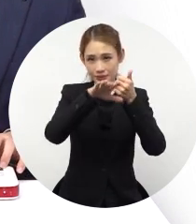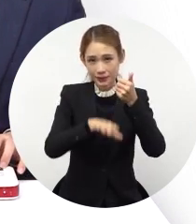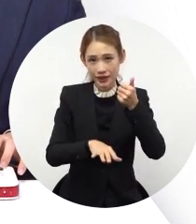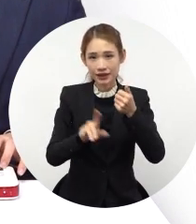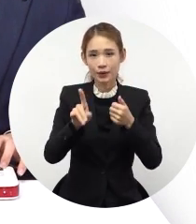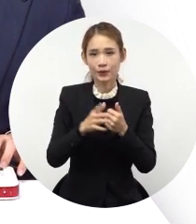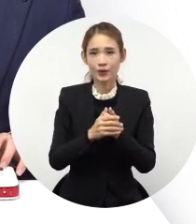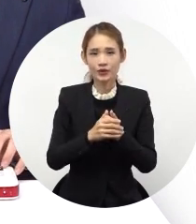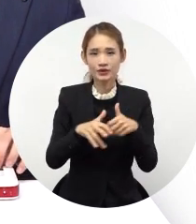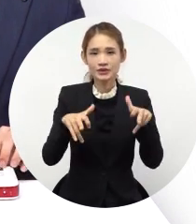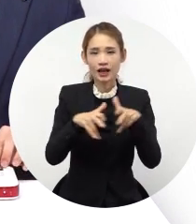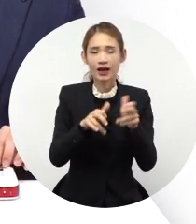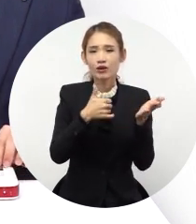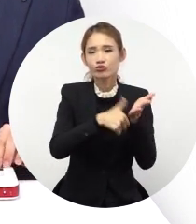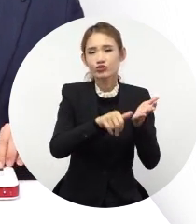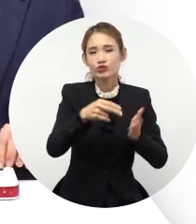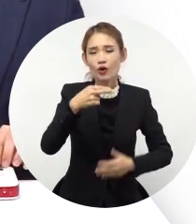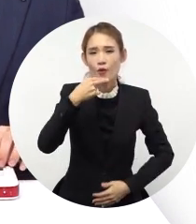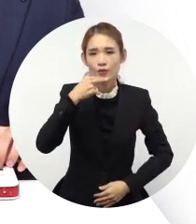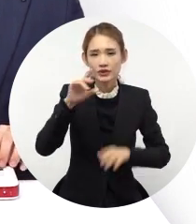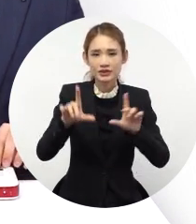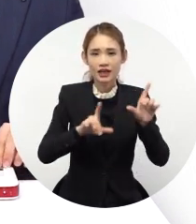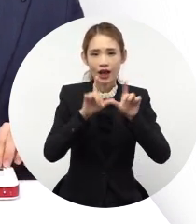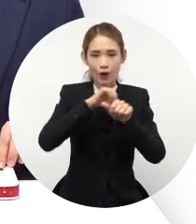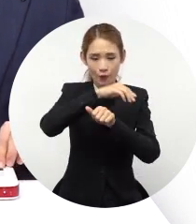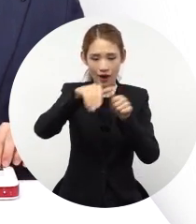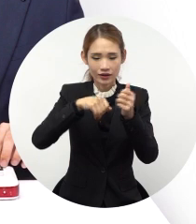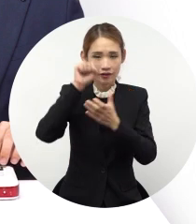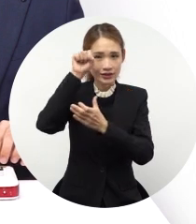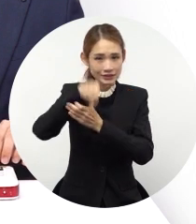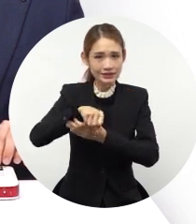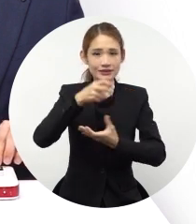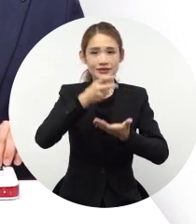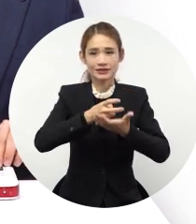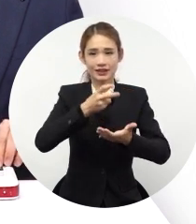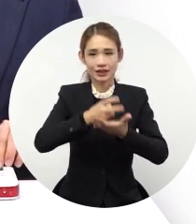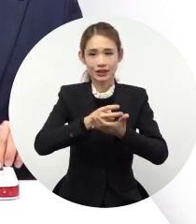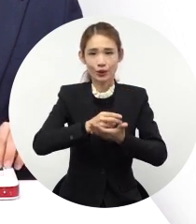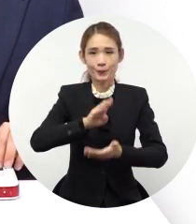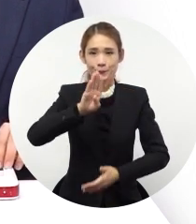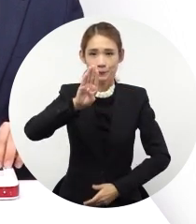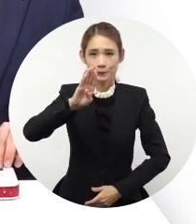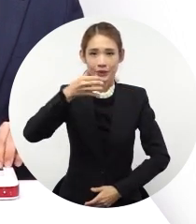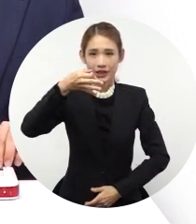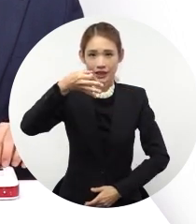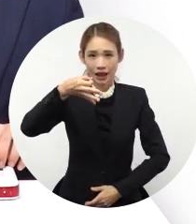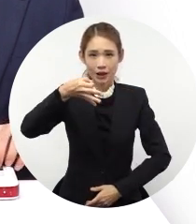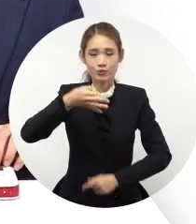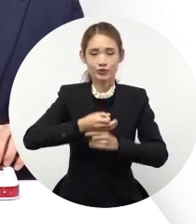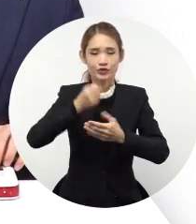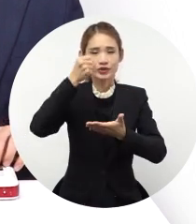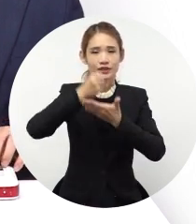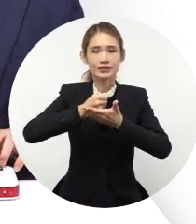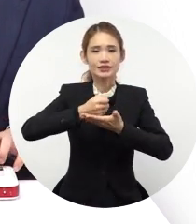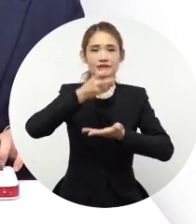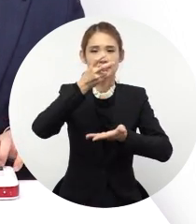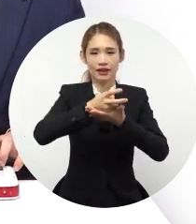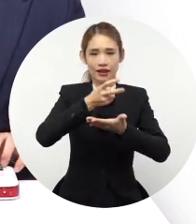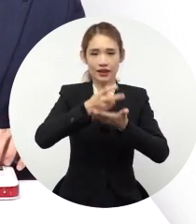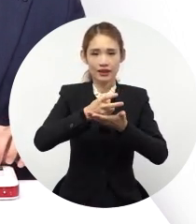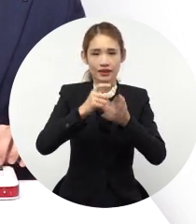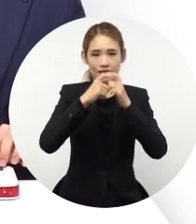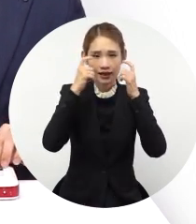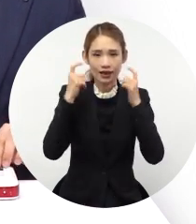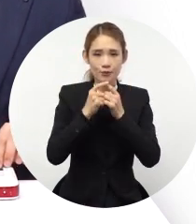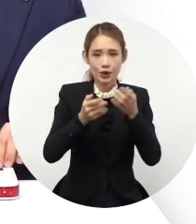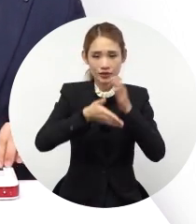개념으로 장애물 없는 생활환경 인증제도라는 게 있습니다. 일명 BF 인증제도인데요. 장애인 등이